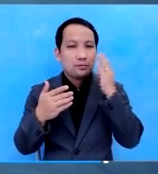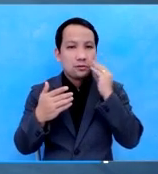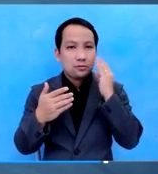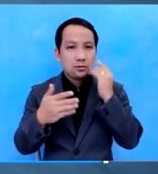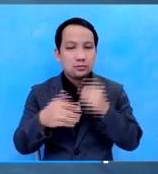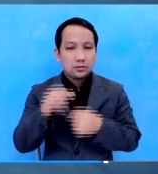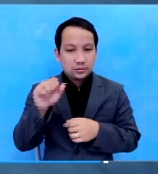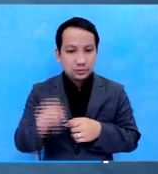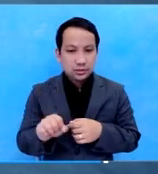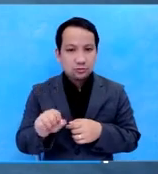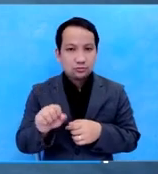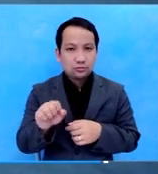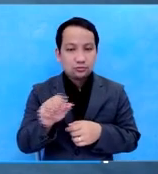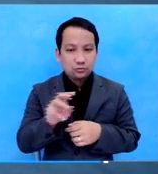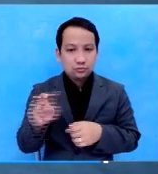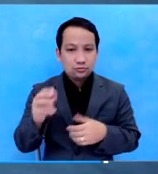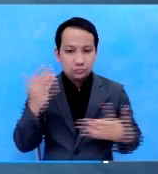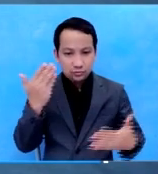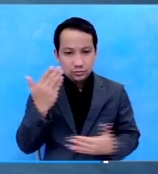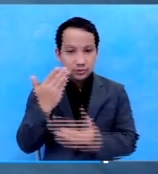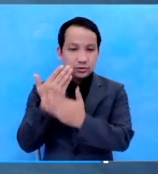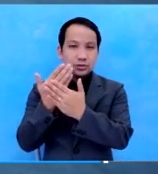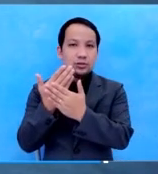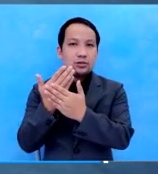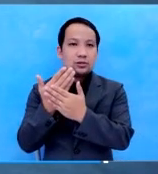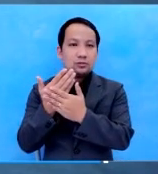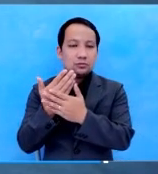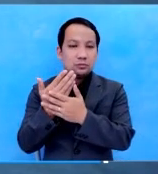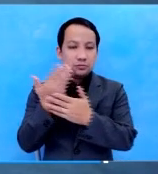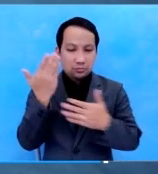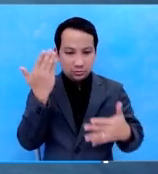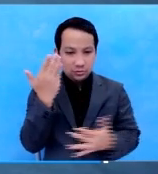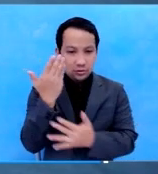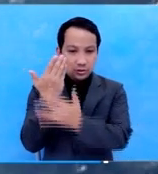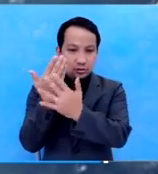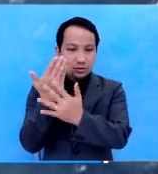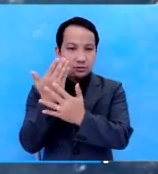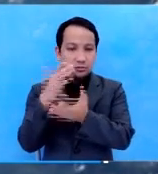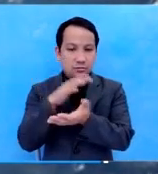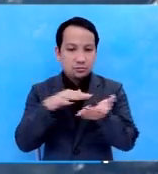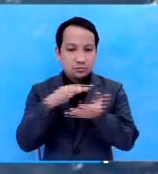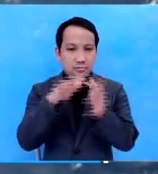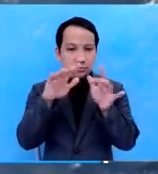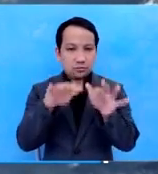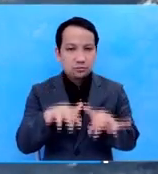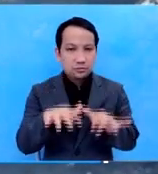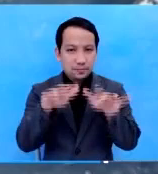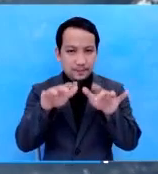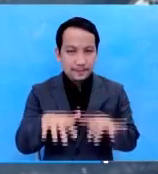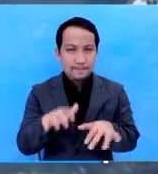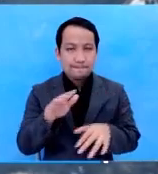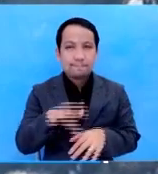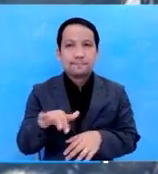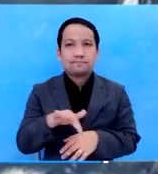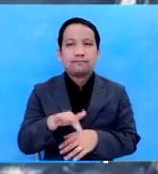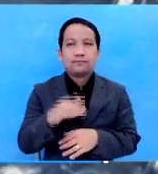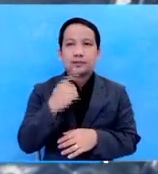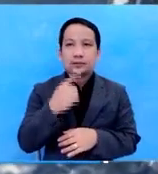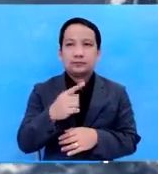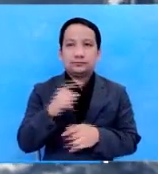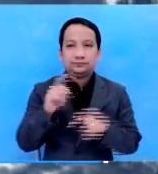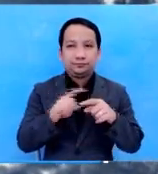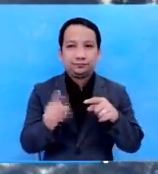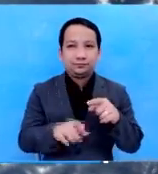Monsoon o Habagat, ang tuloy na nagbibigay ngayon ng maulap na papawiri na may kalat-kalat na pag-ulan at pagkatagulog dyan